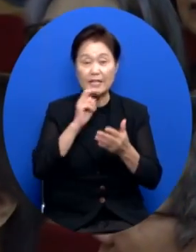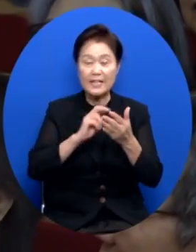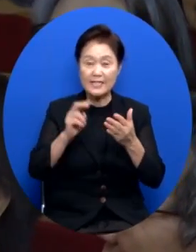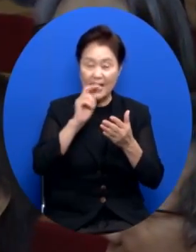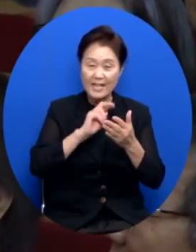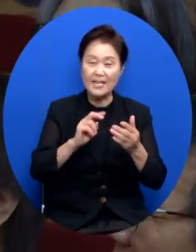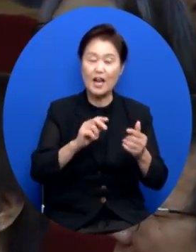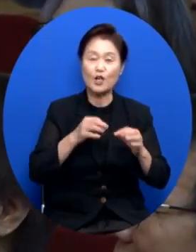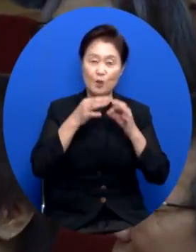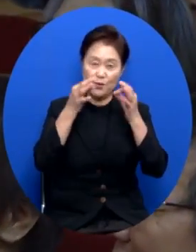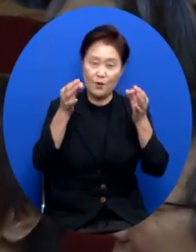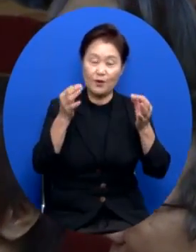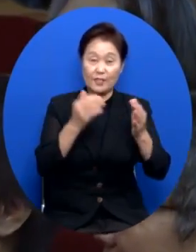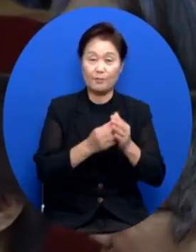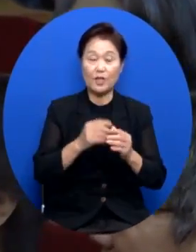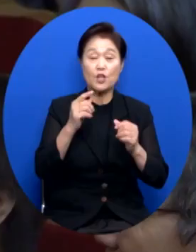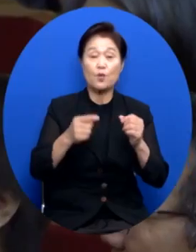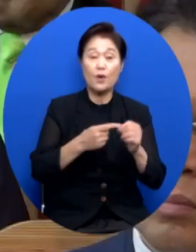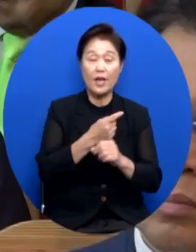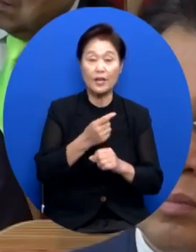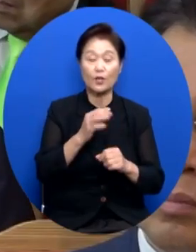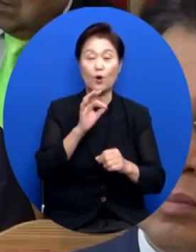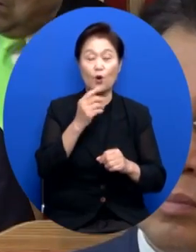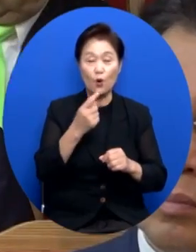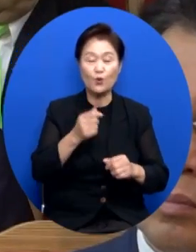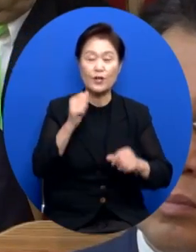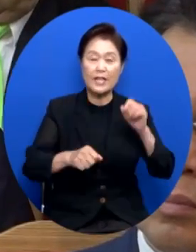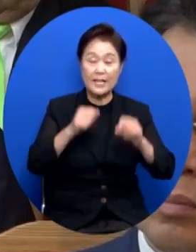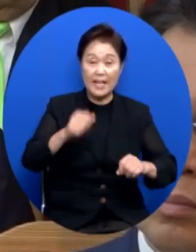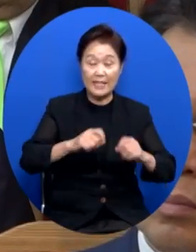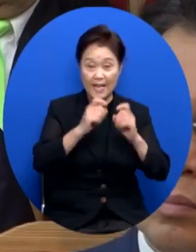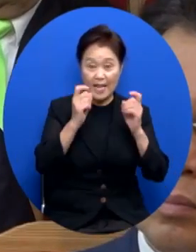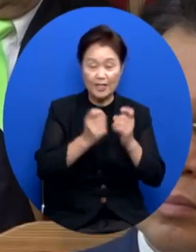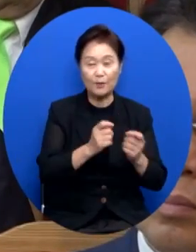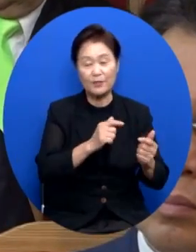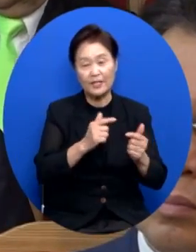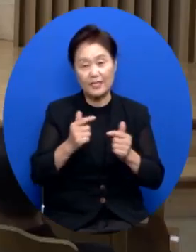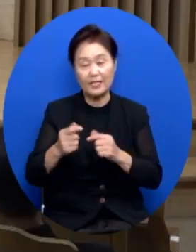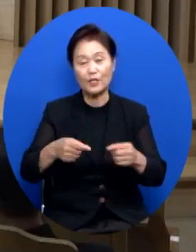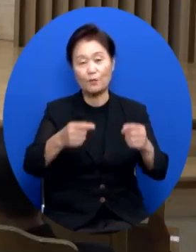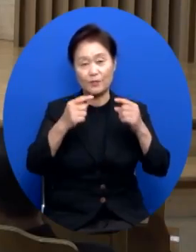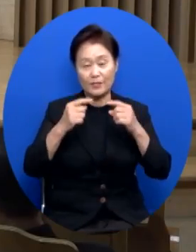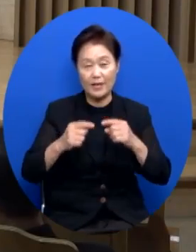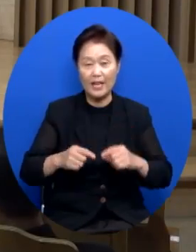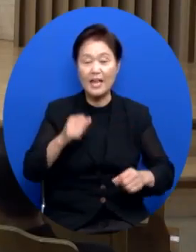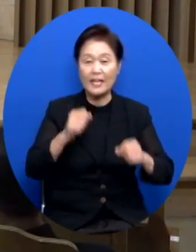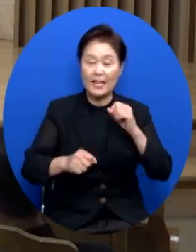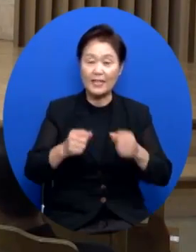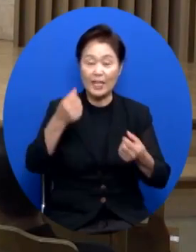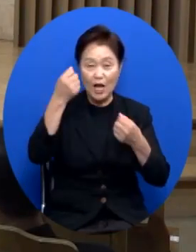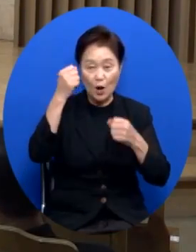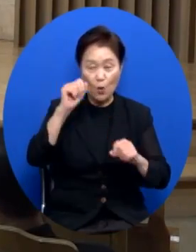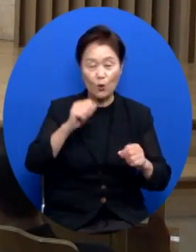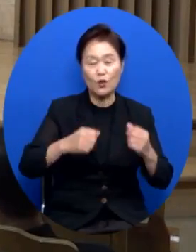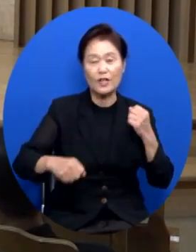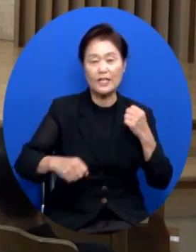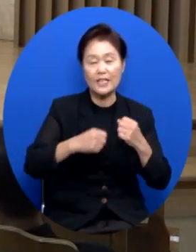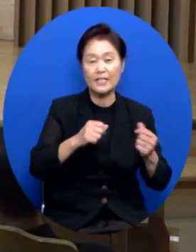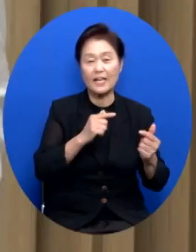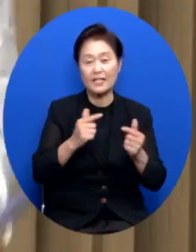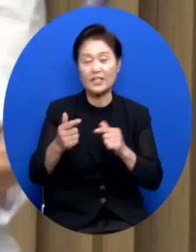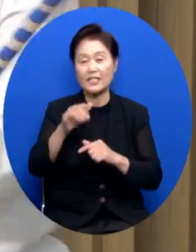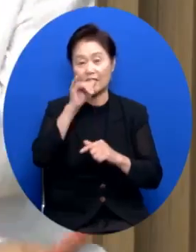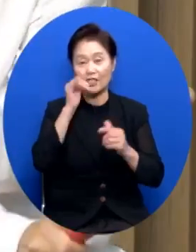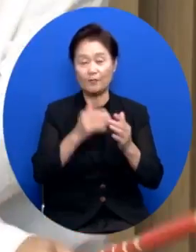이어졌습니다. 이외에도 온누리 난타팀, 헤리티지 메스콰이어 등이 동참해 난타 공연, 기타 연주 등을